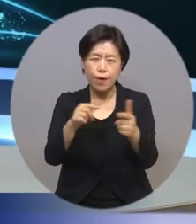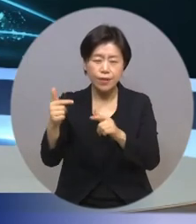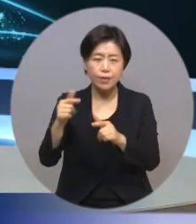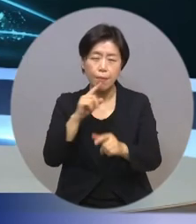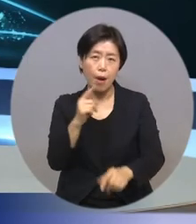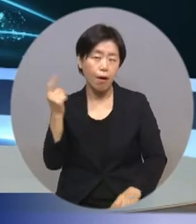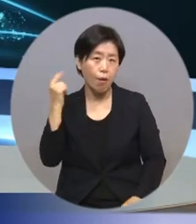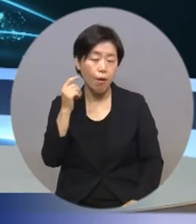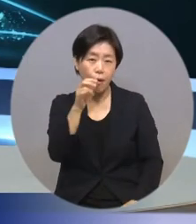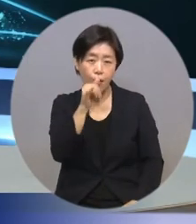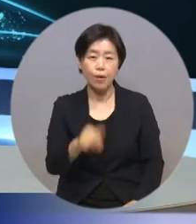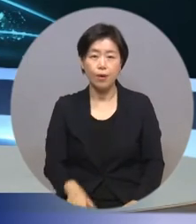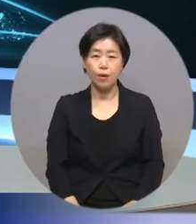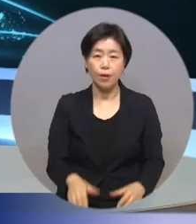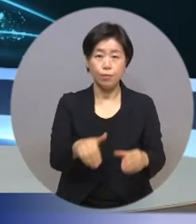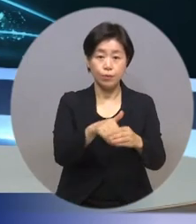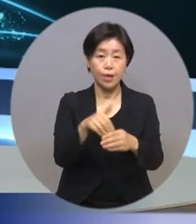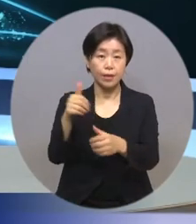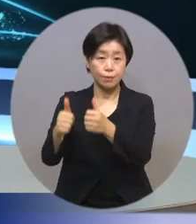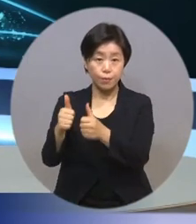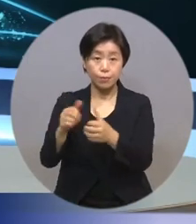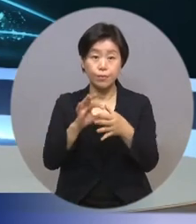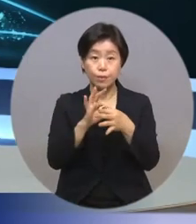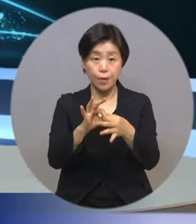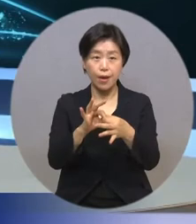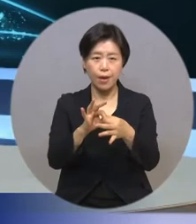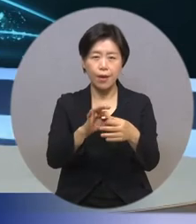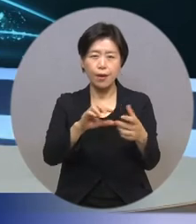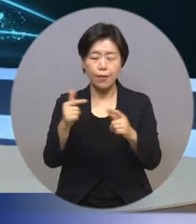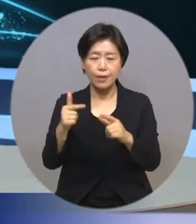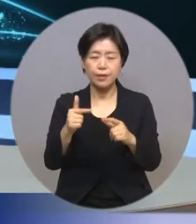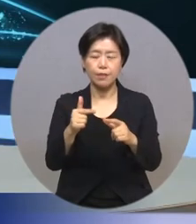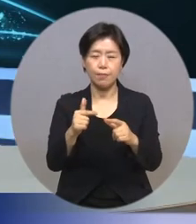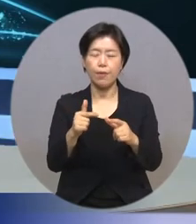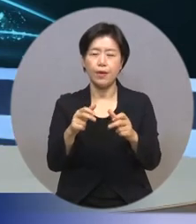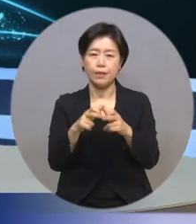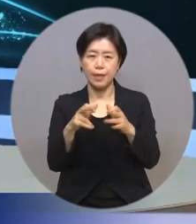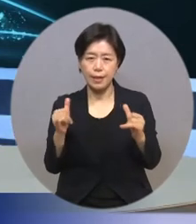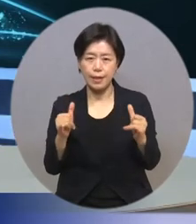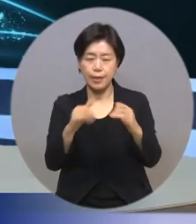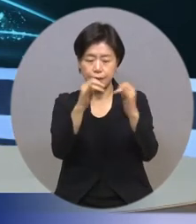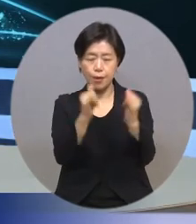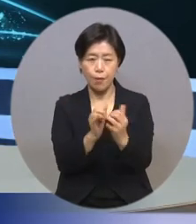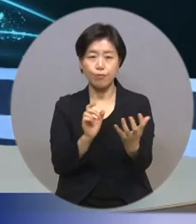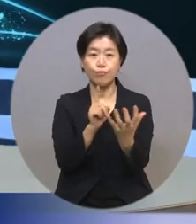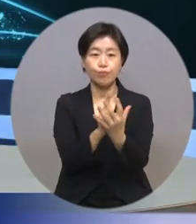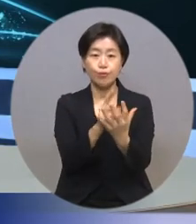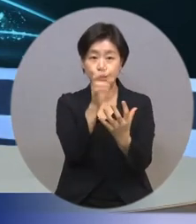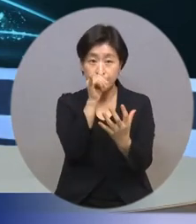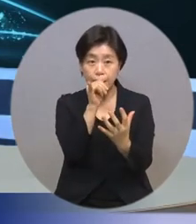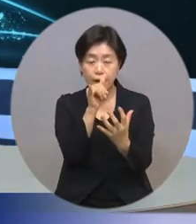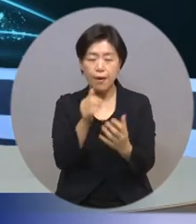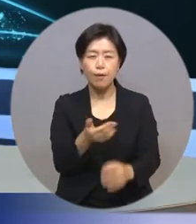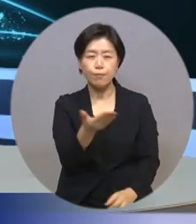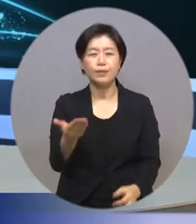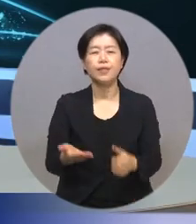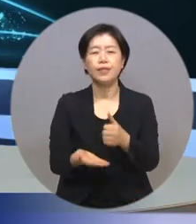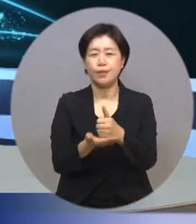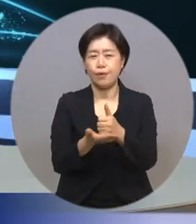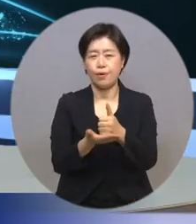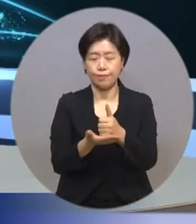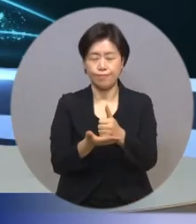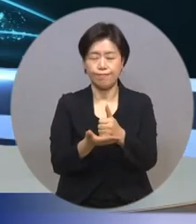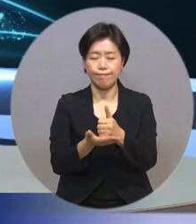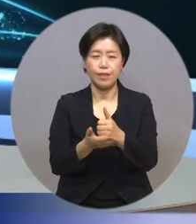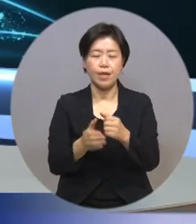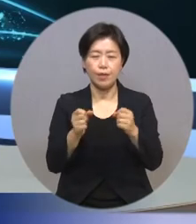있는데요. 문화와 스포츠를 통해 장벽을 허문 만남이 모두의 관심과 응원 속에서 한 발 더 나아가는 기회가